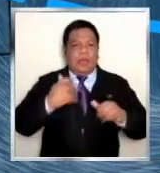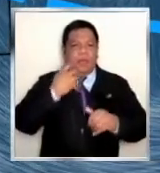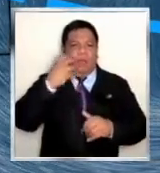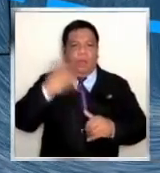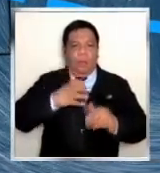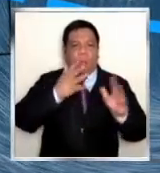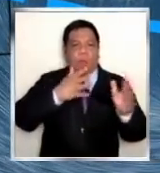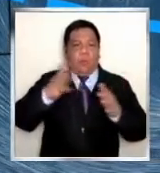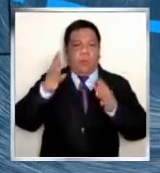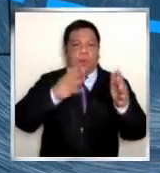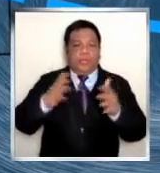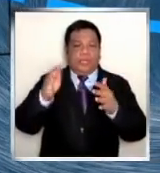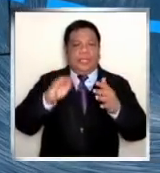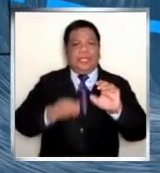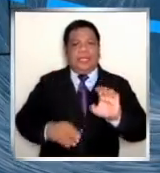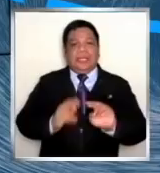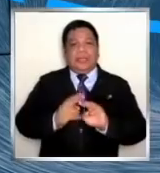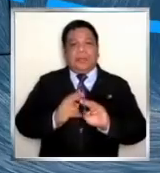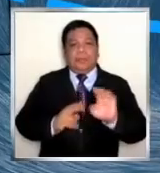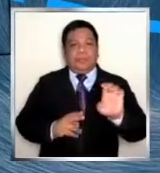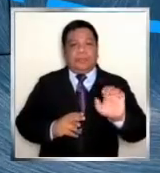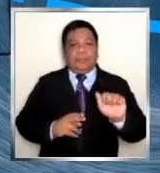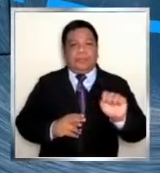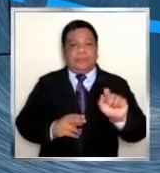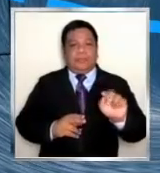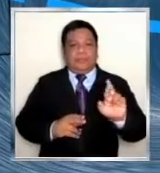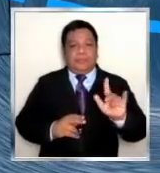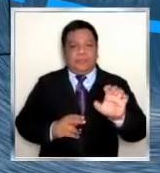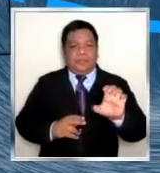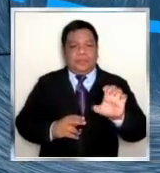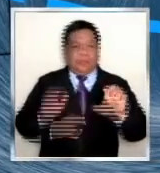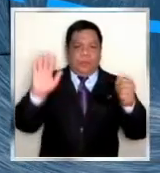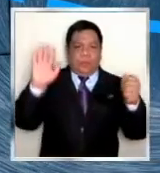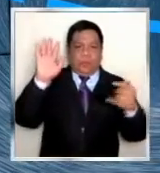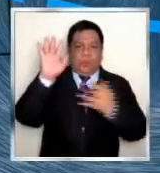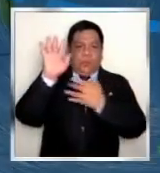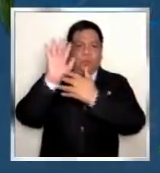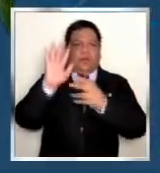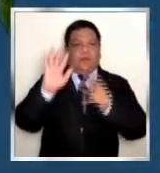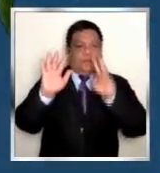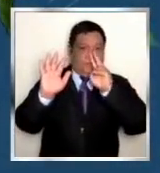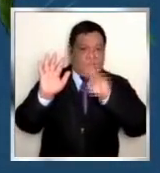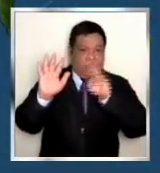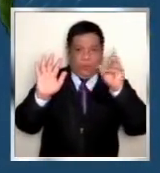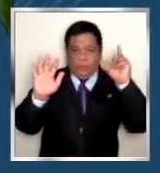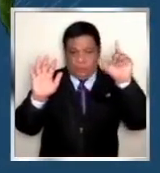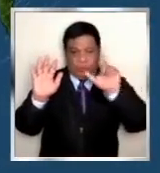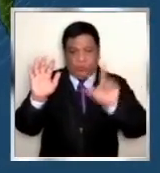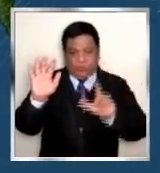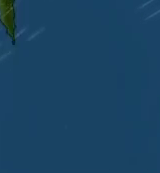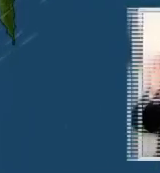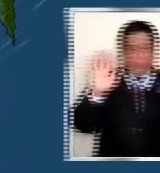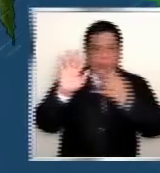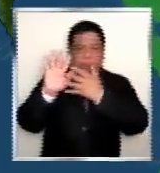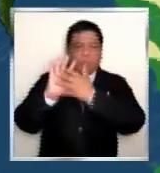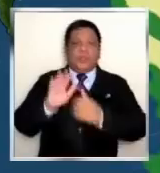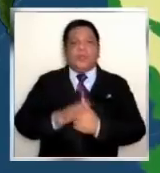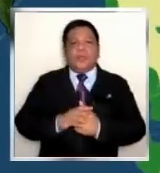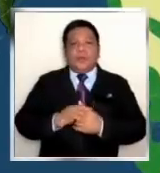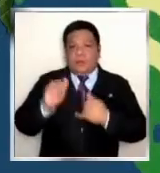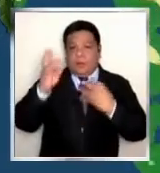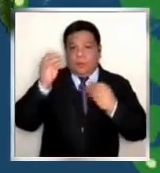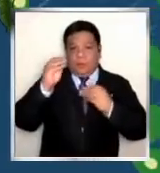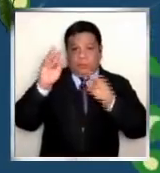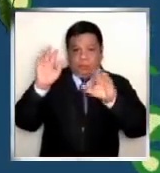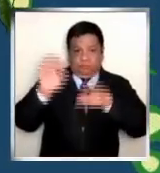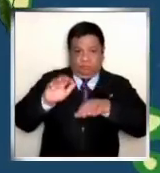Pasipiko, yan yung umiihip naman sa Luzon at Visayas. Sa latest rainfall forecast ng Metro Weather, buong weekend na maulan sa Mindanao